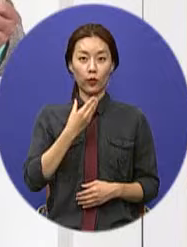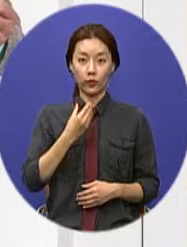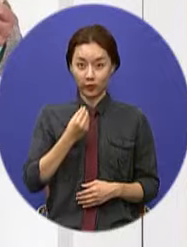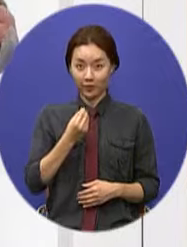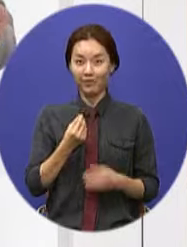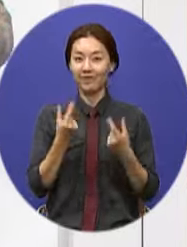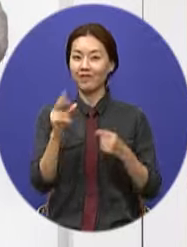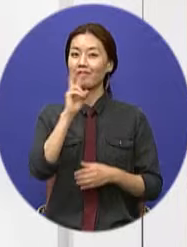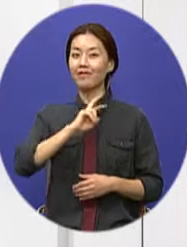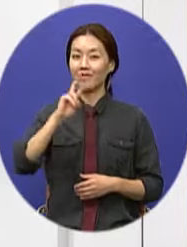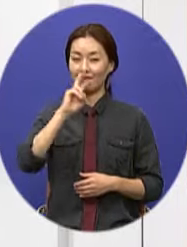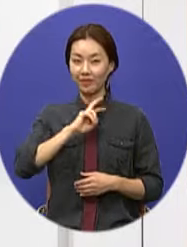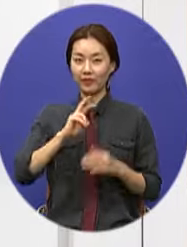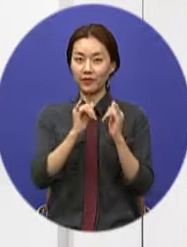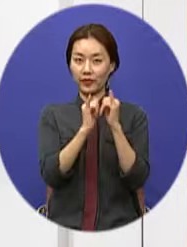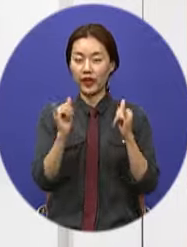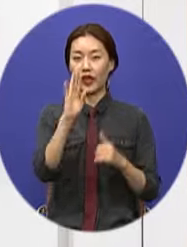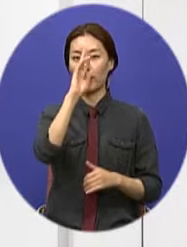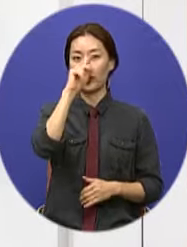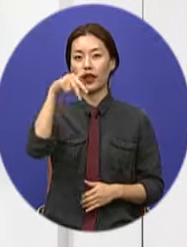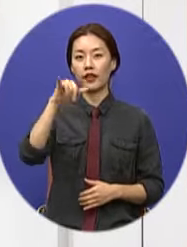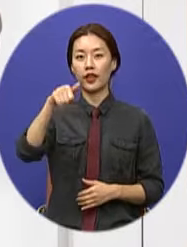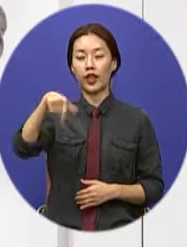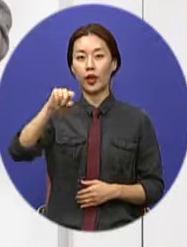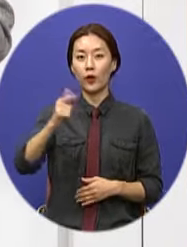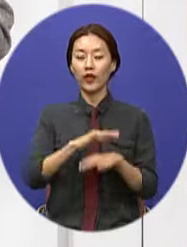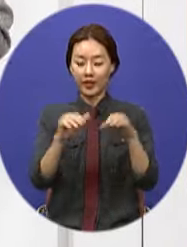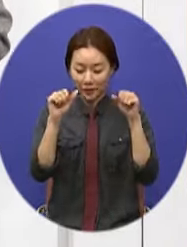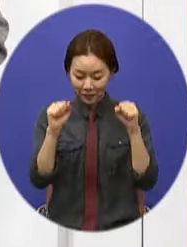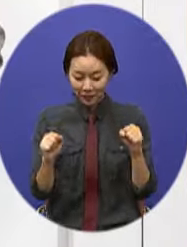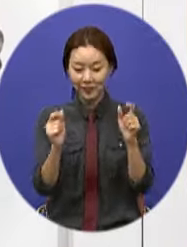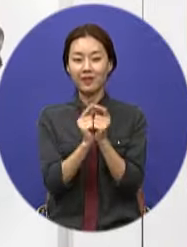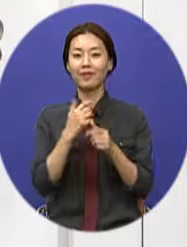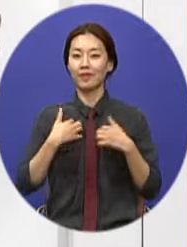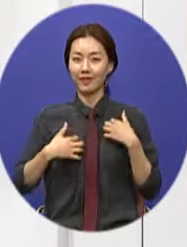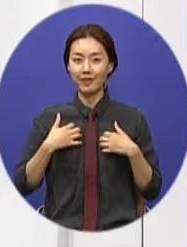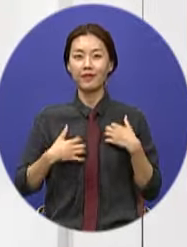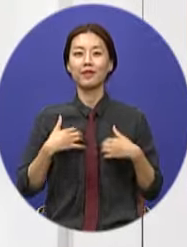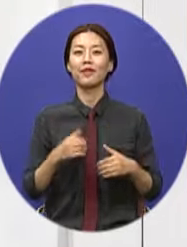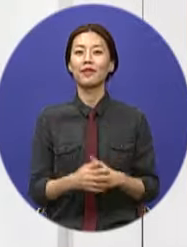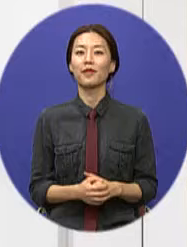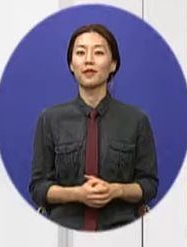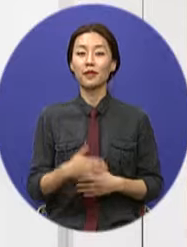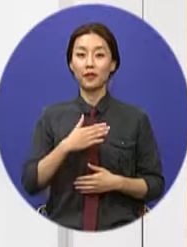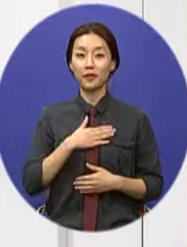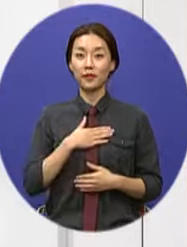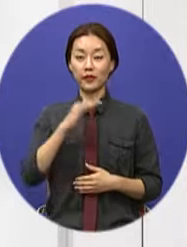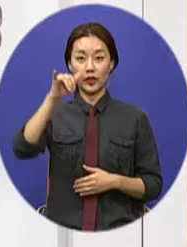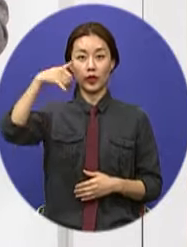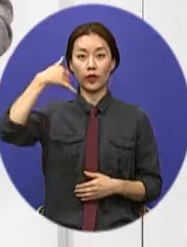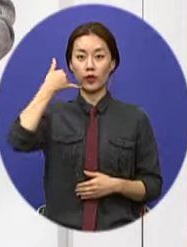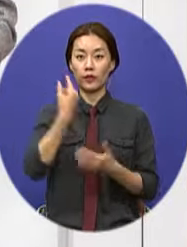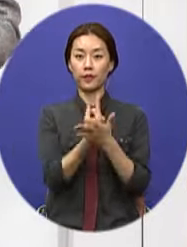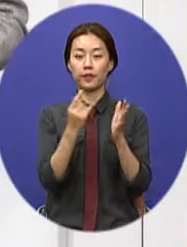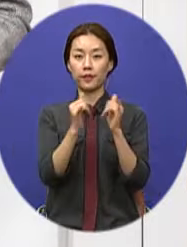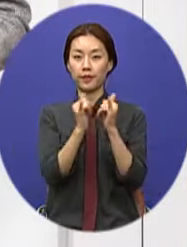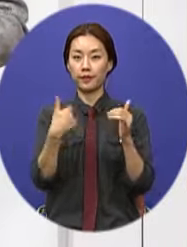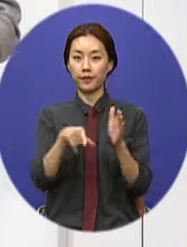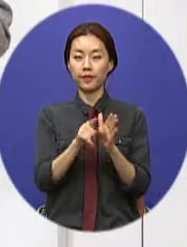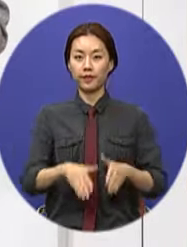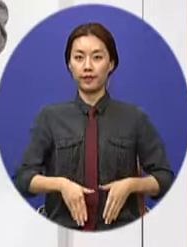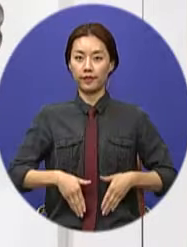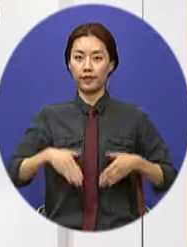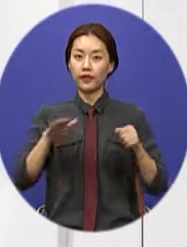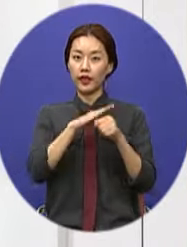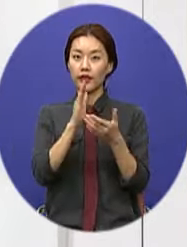복덩어리야. 당신은 복덩어리 박재관 인사드립니다. 안녕하세요. 반갑습니다. 안녕하세요. 전화 한 통화로 소외된 이웃들에게 따뜻한